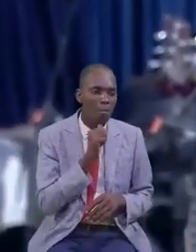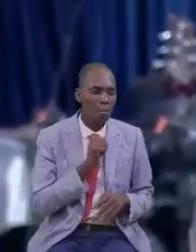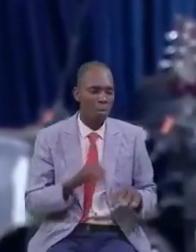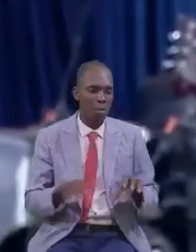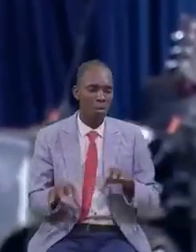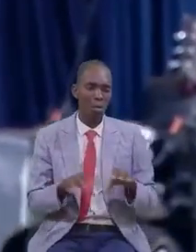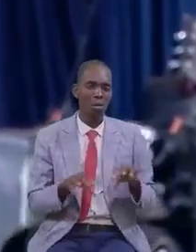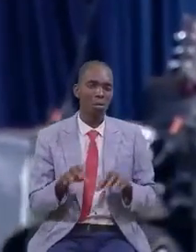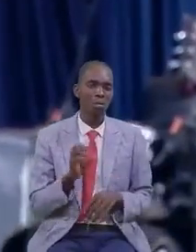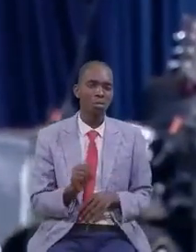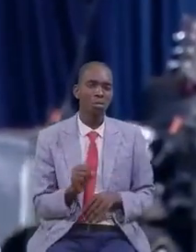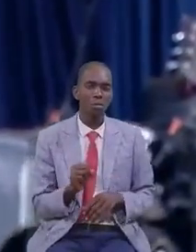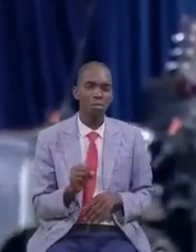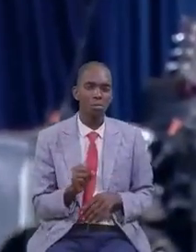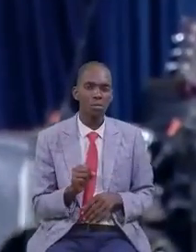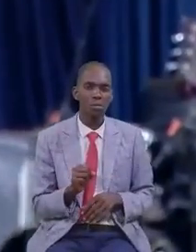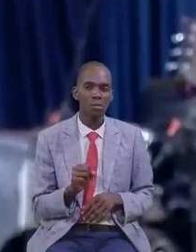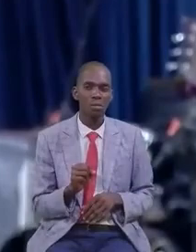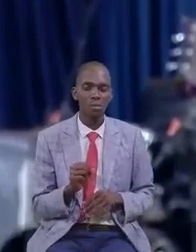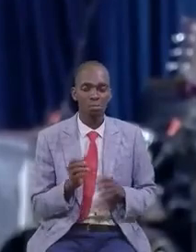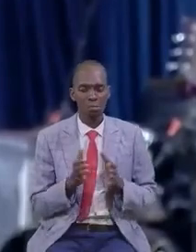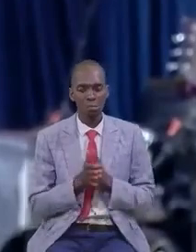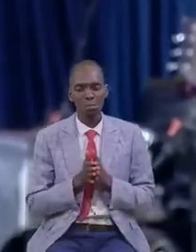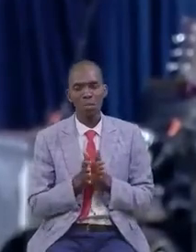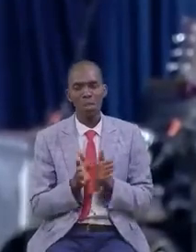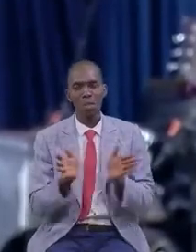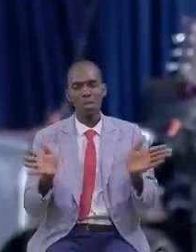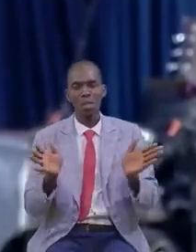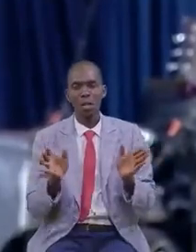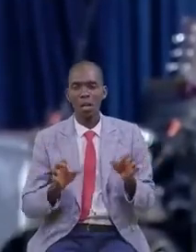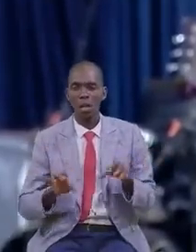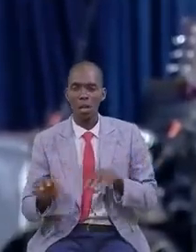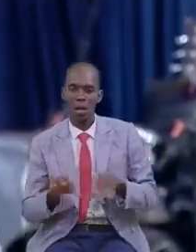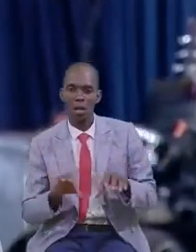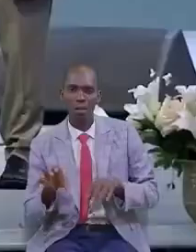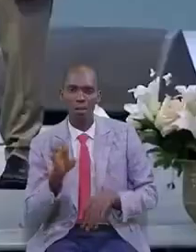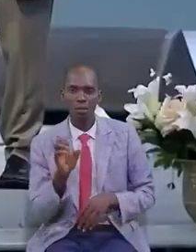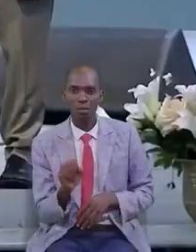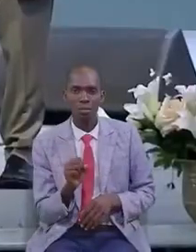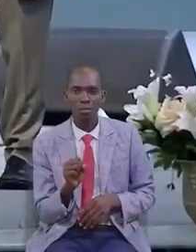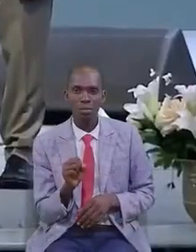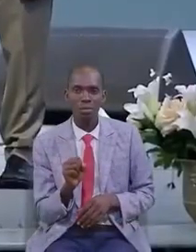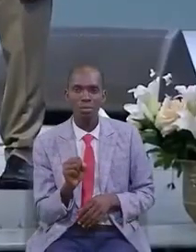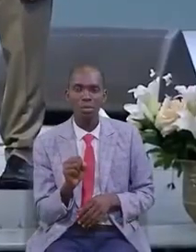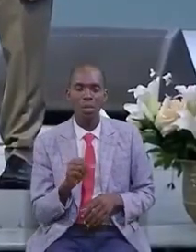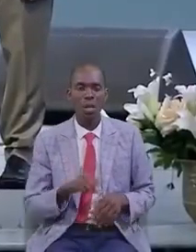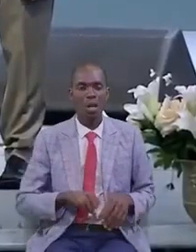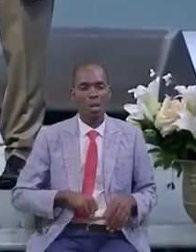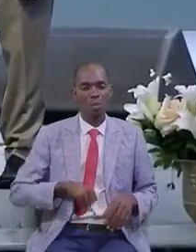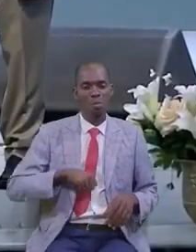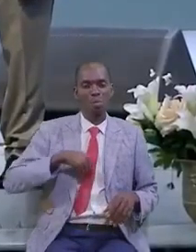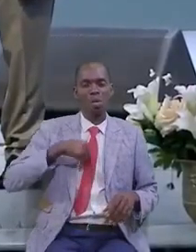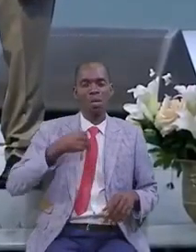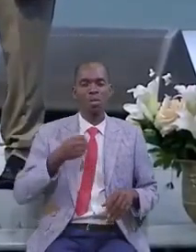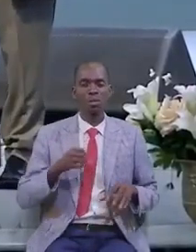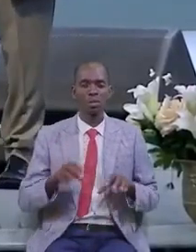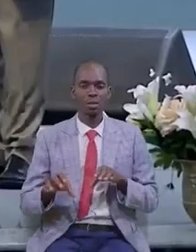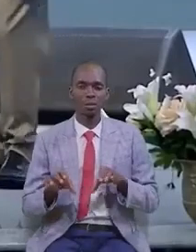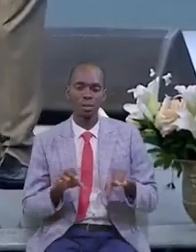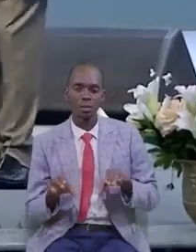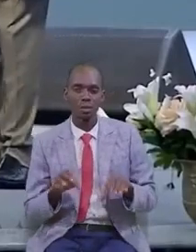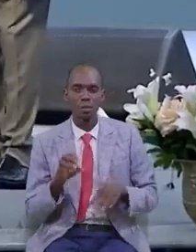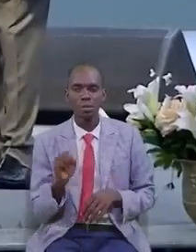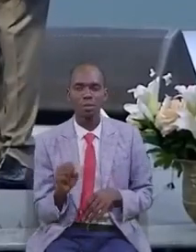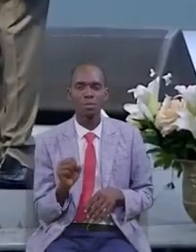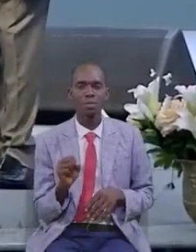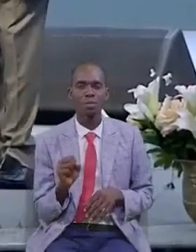actions, ఎవ్వరికి తెలియని రహస్య చర్యలు. Public actions, బహిరంగ చర్యలు. Proud actions. అతిశయపూర్వక